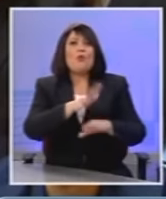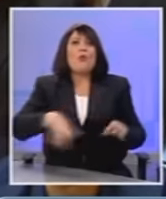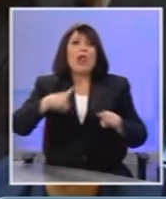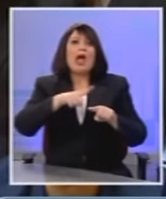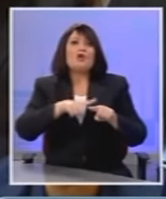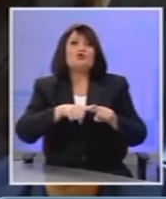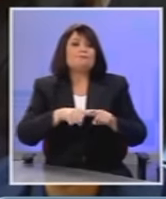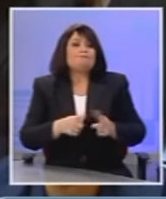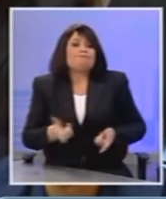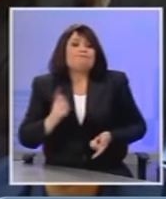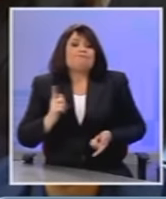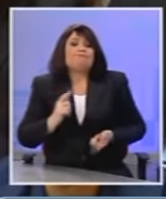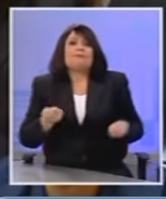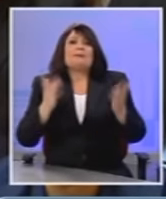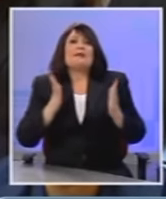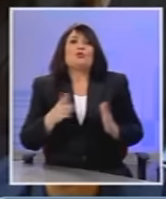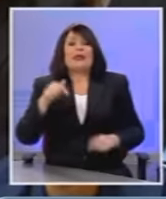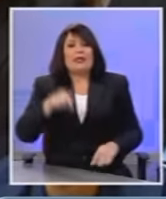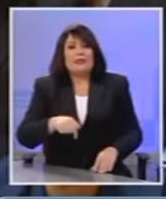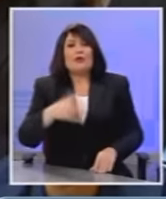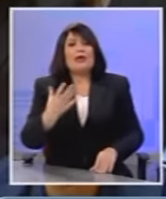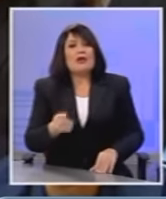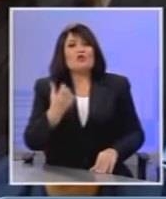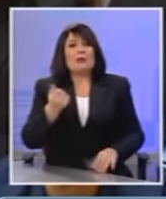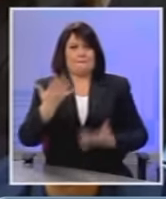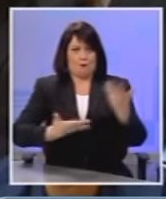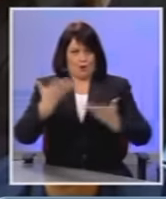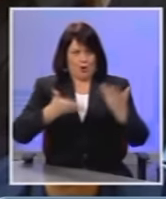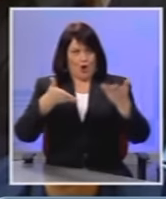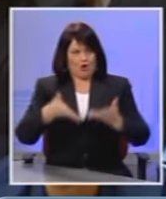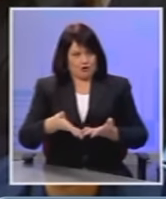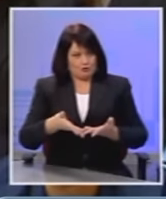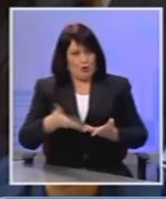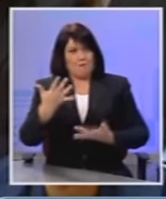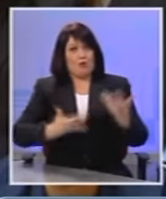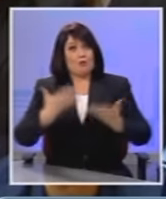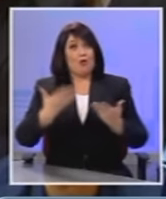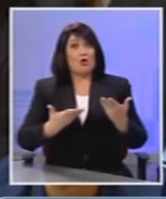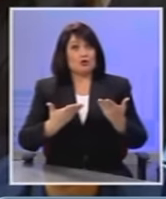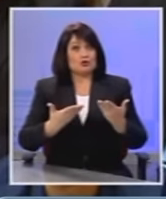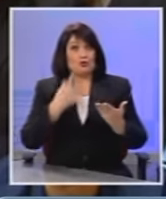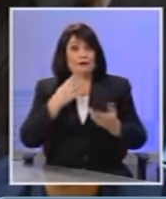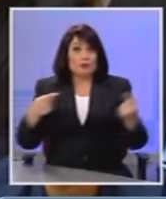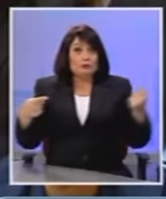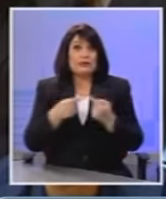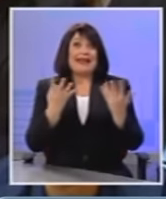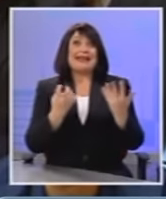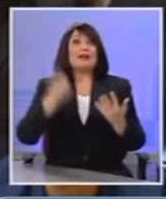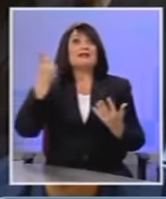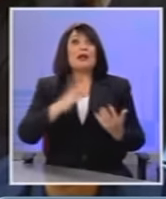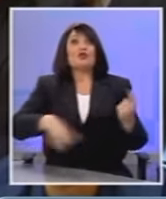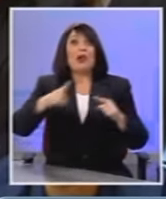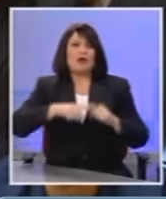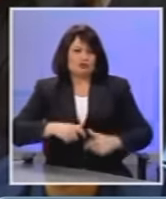μας. Γίνονται εδώ, σήμερα έχουμε προϋπολογισμό. Ένα προϋπολογισμό εναντίον του οποίου είναι το 90% του